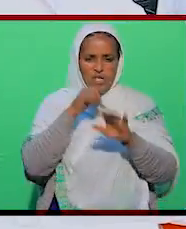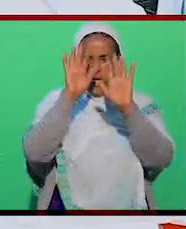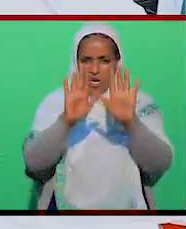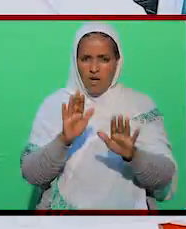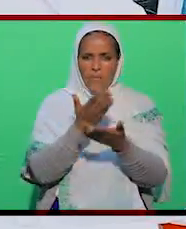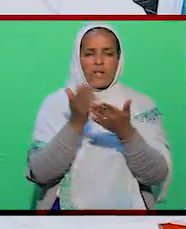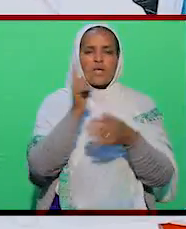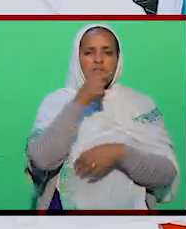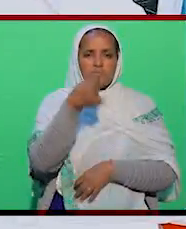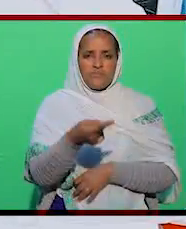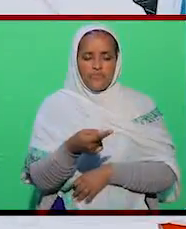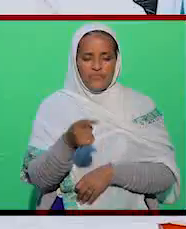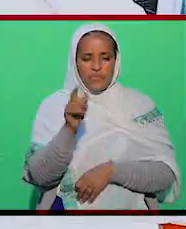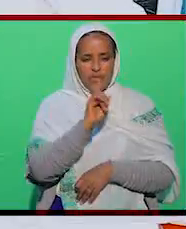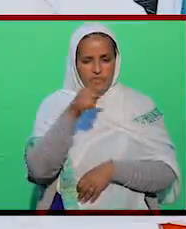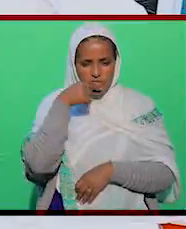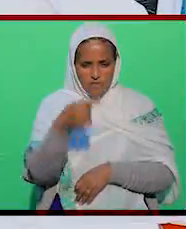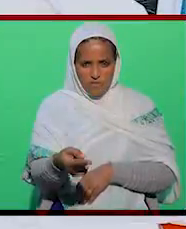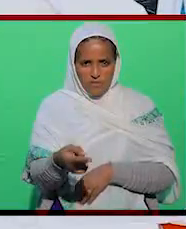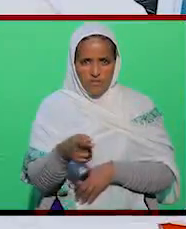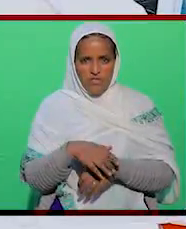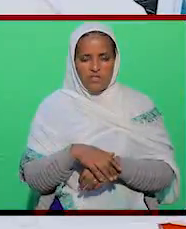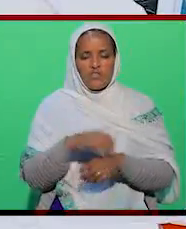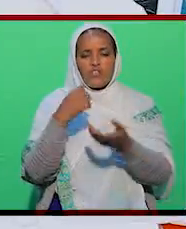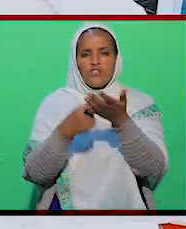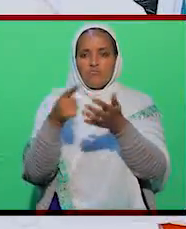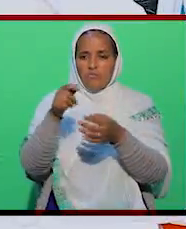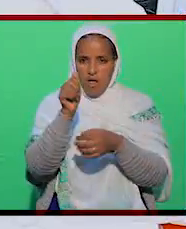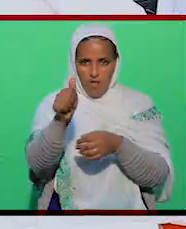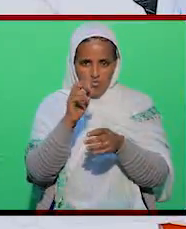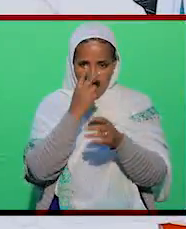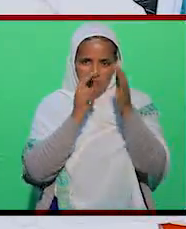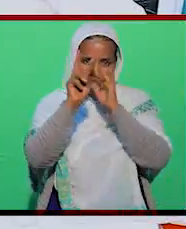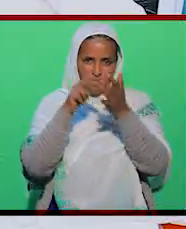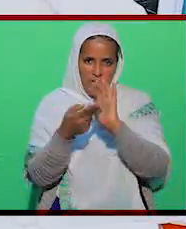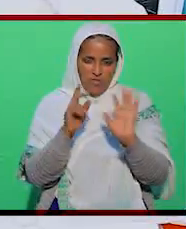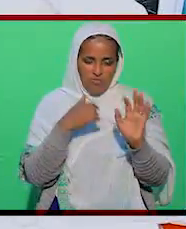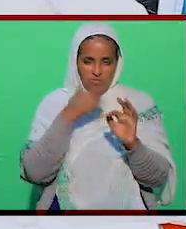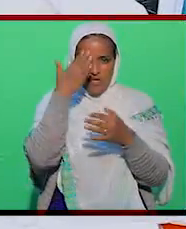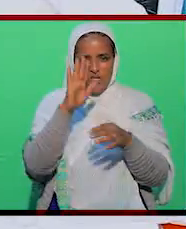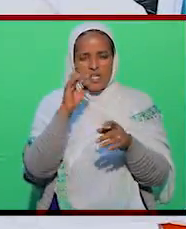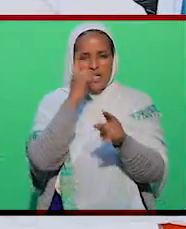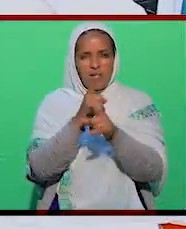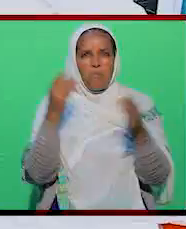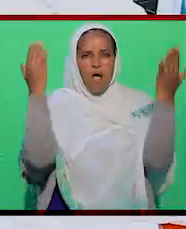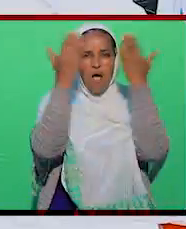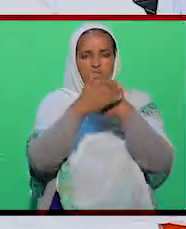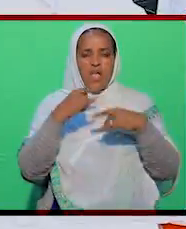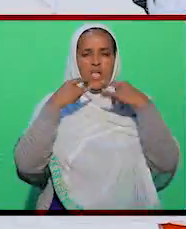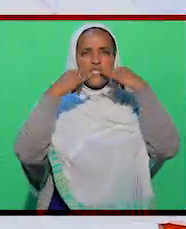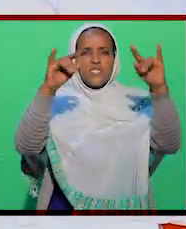በጣም ባለፈው እኔ ከገረመኝ ነገር አንዱ ምን ብሎ ትንቢት ተናገረ? የእሱ ትንቢት በእሱ ማለት ነው።